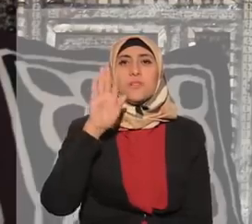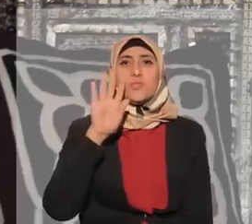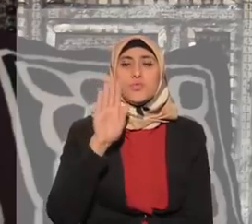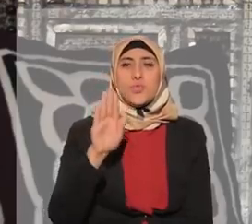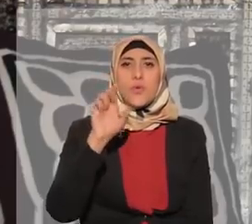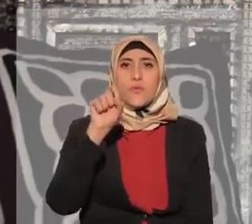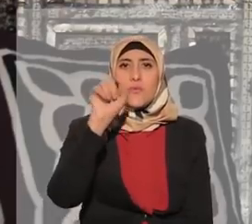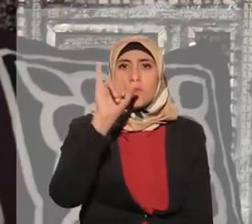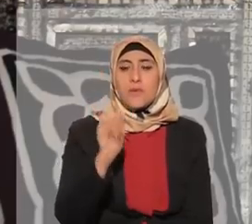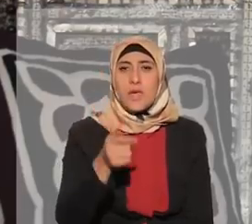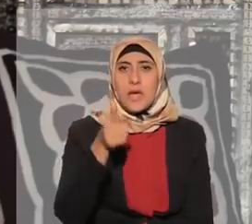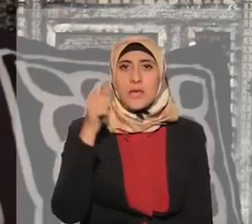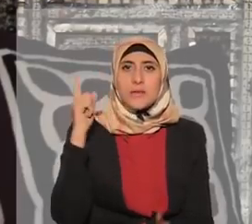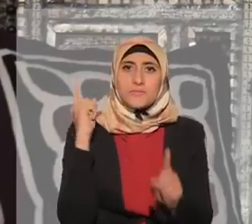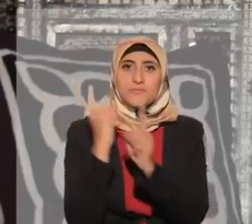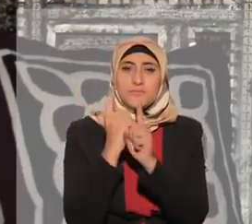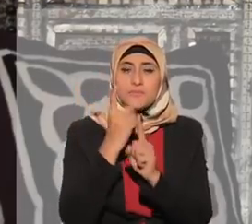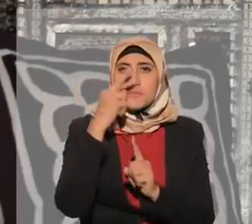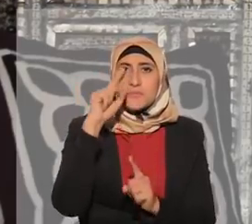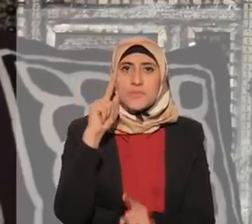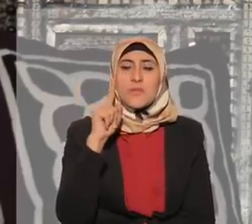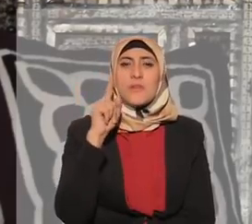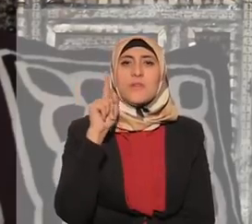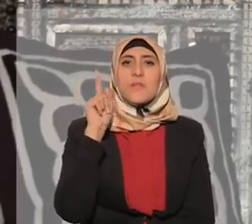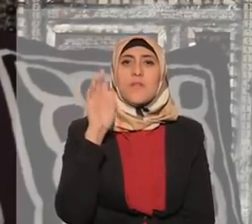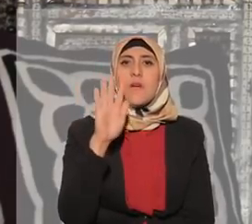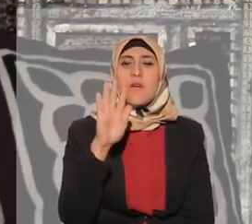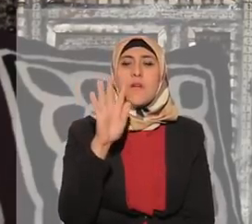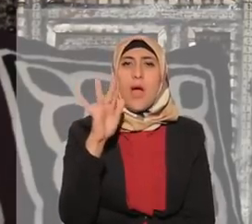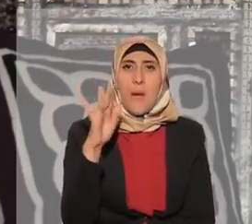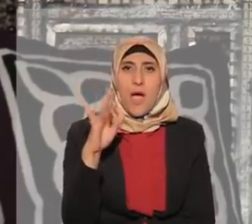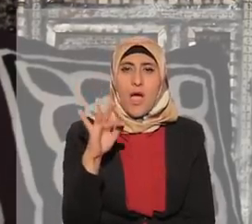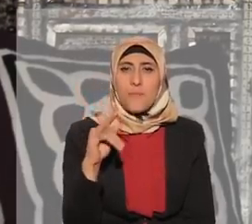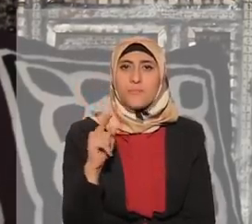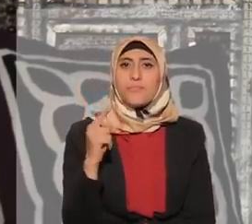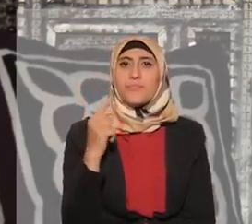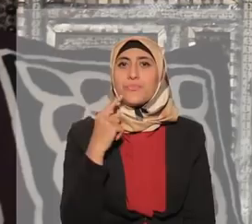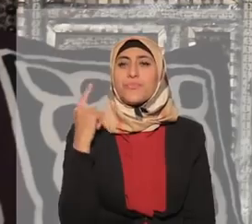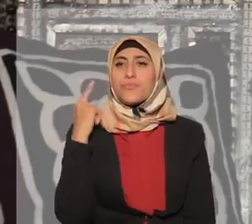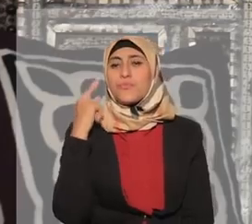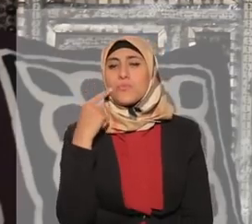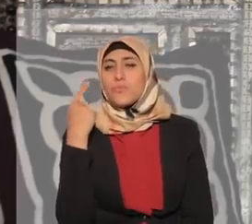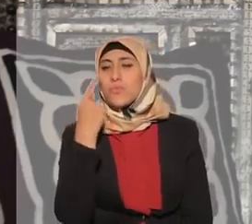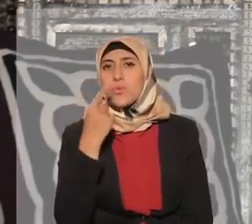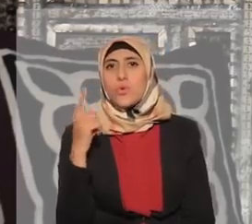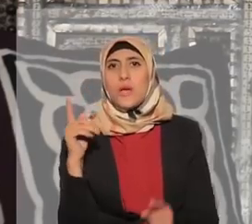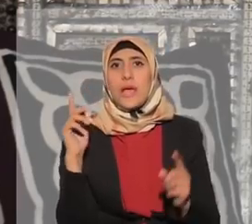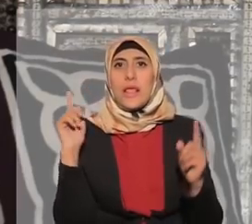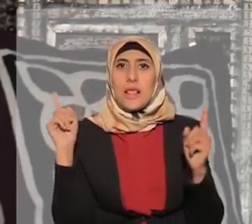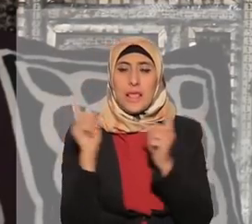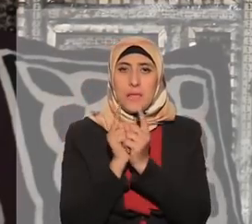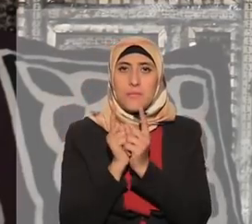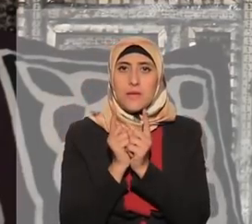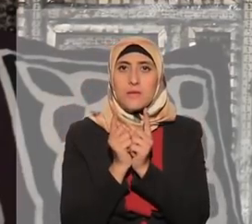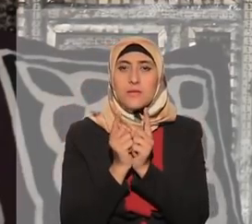رابعة العدوية، شوفوا اللقاء هذا العجيب كيف يكون. سيدنا سفيان الثوري، سيدة رابعة العدوية،